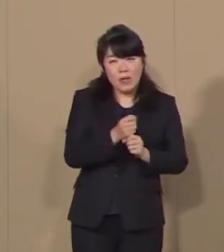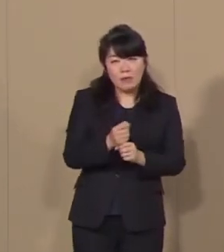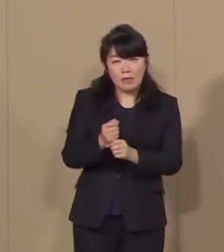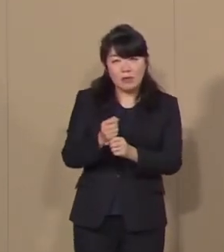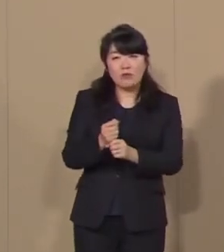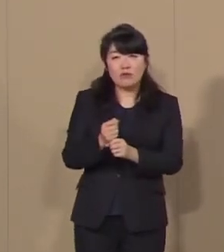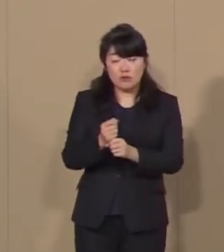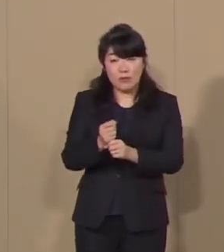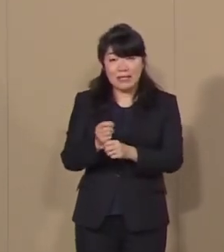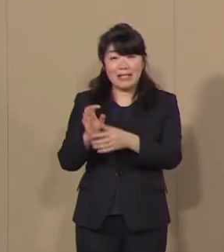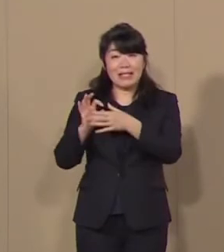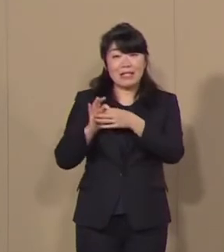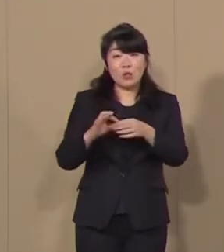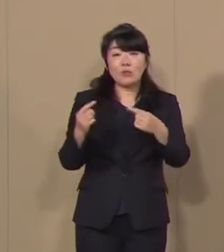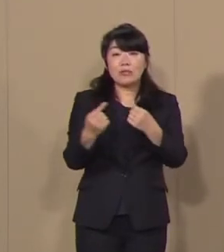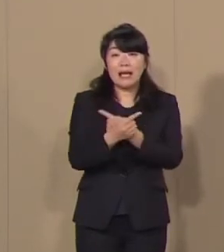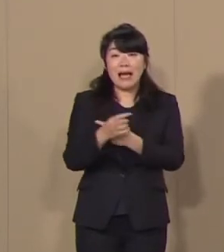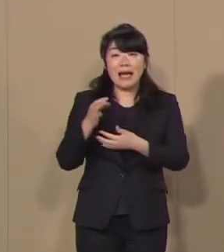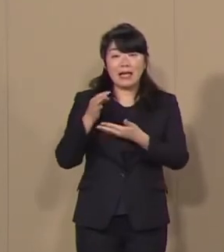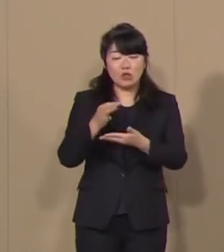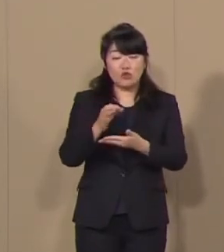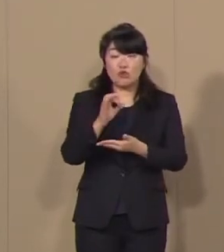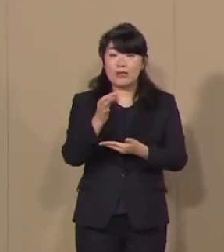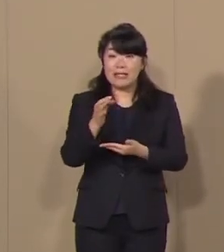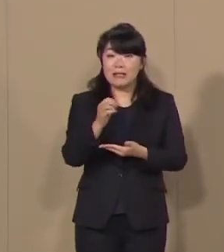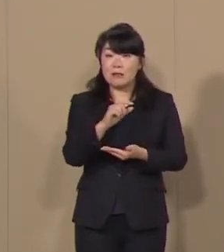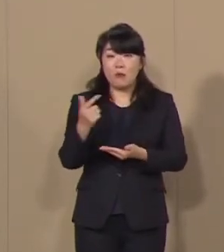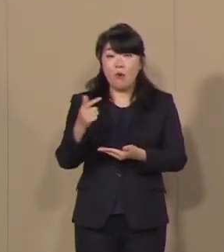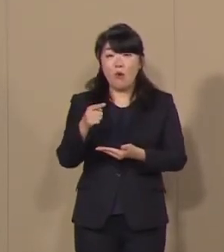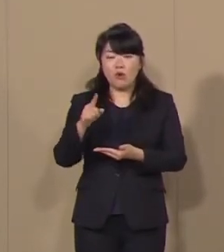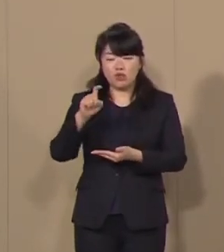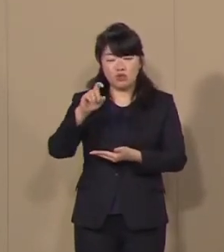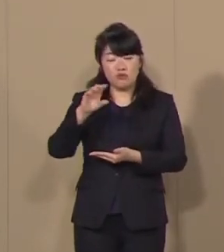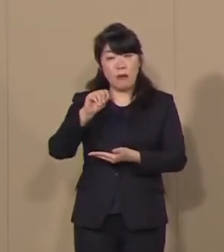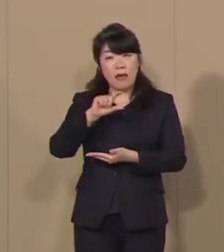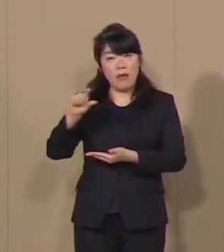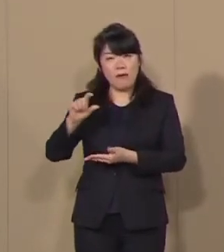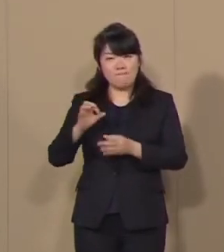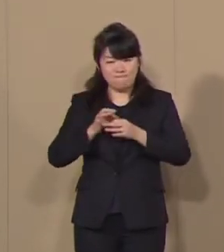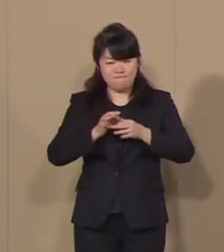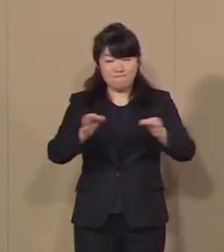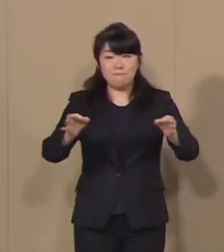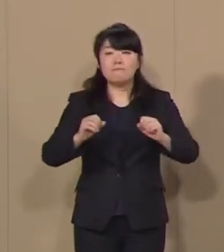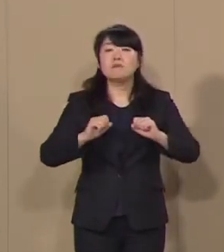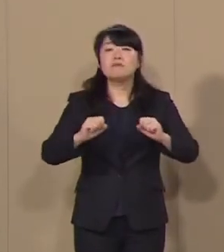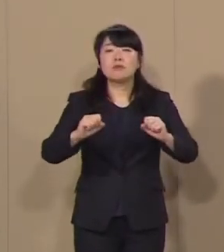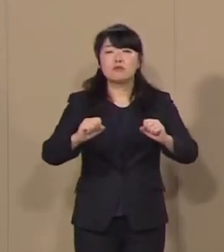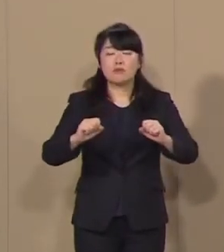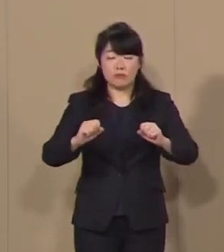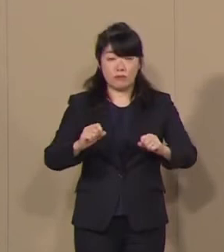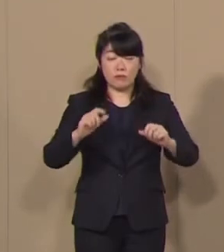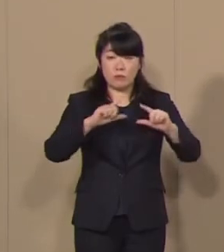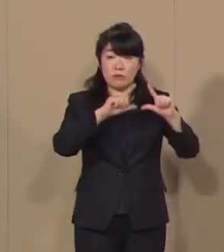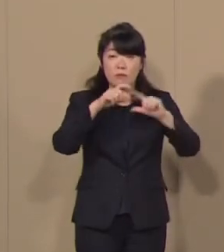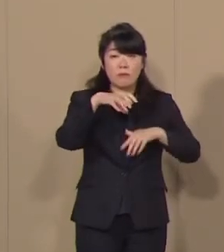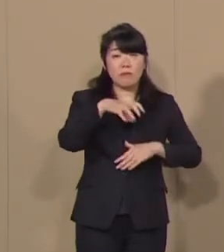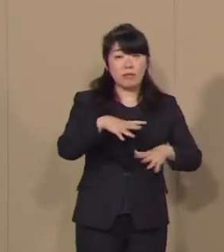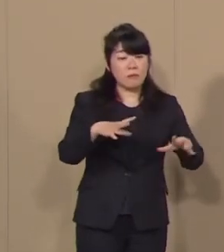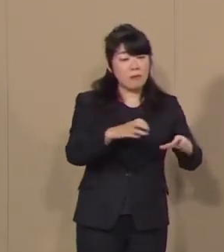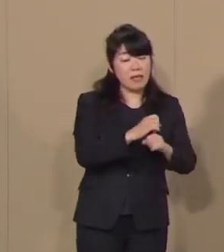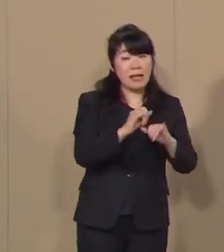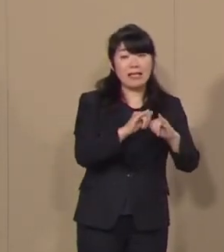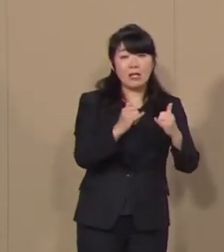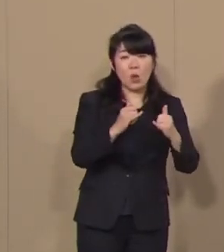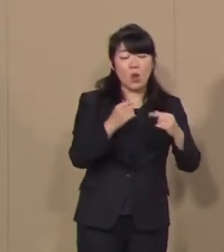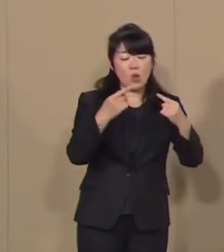持続かっ給付金や特別給付金10万円を支給します住まいを失った人々のために公営